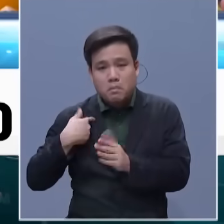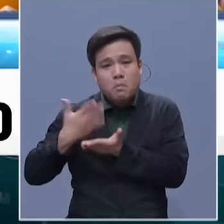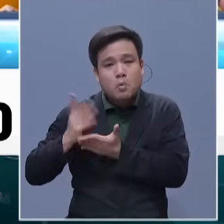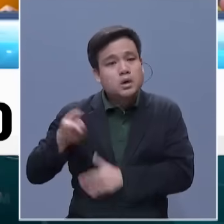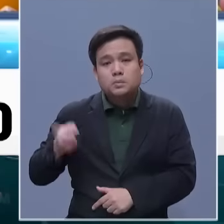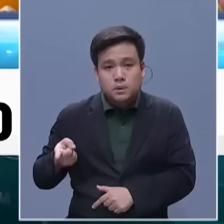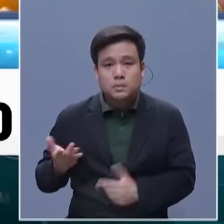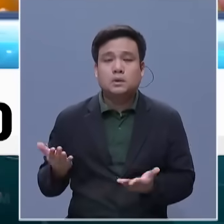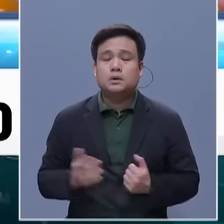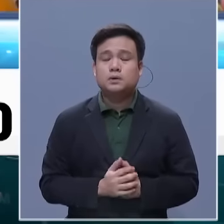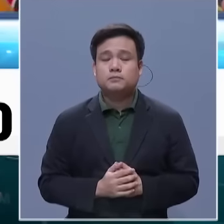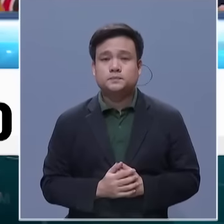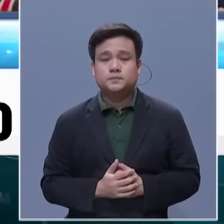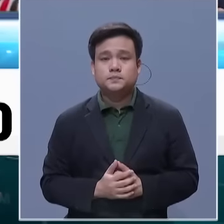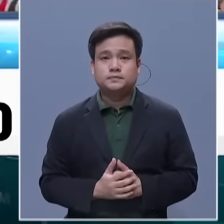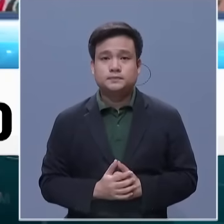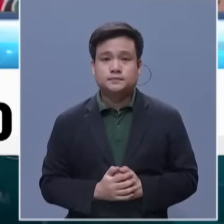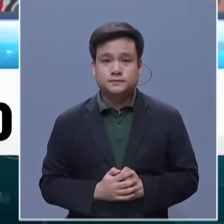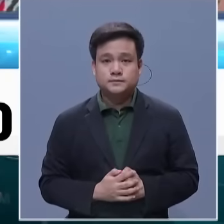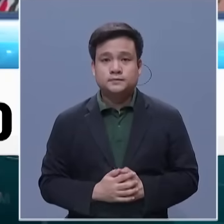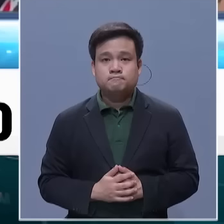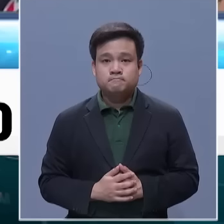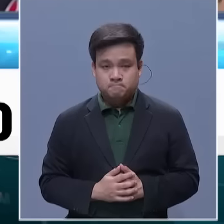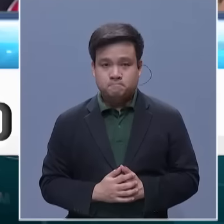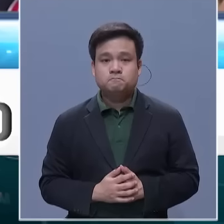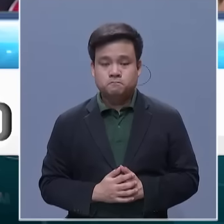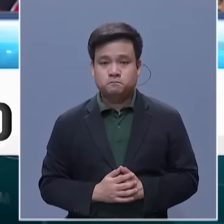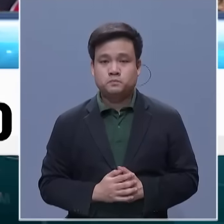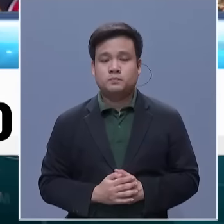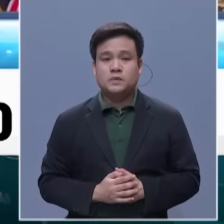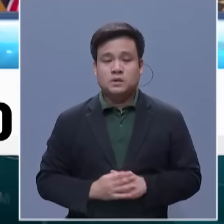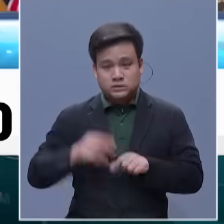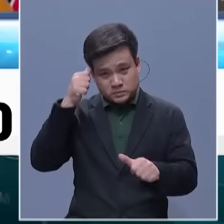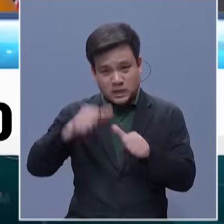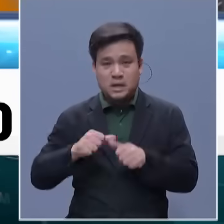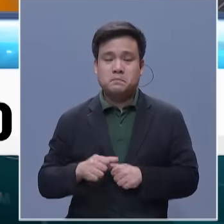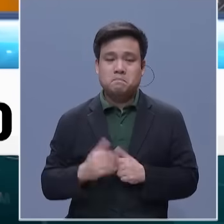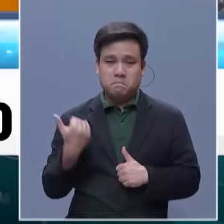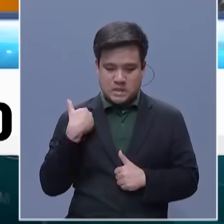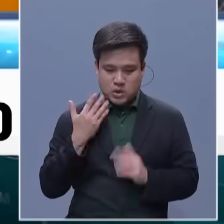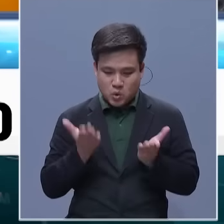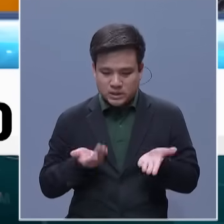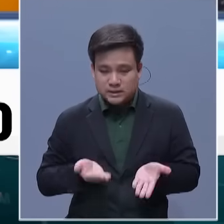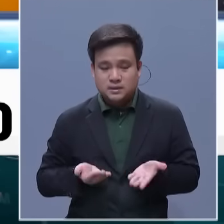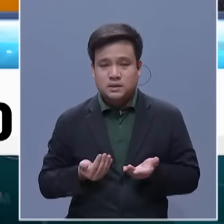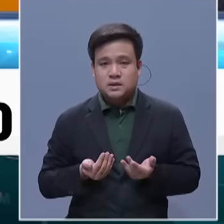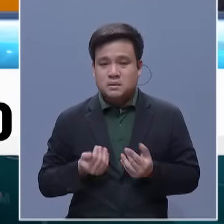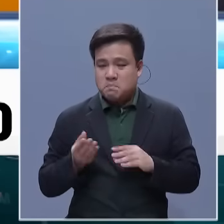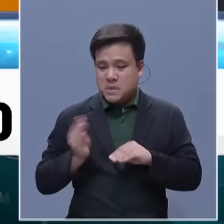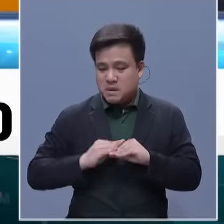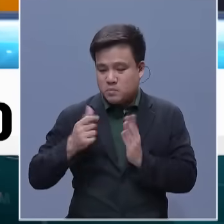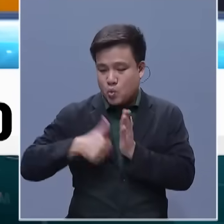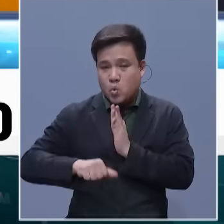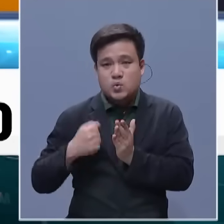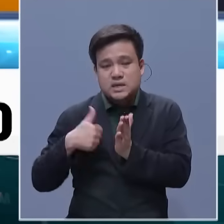เกษตรกรที่ผ่านมามีผู้ร่วมโครงการเป็นหนี้เพิ่มขึ้นถึง 70%ดังนั้นรัฐบาลเนี่ยต้องเตรียมแก้